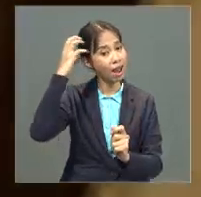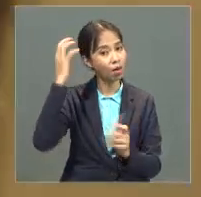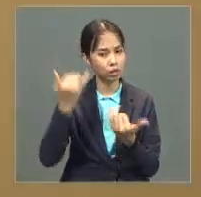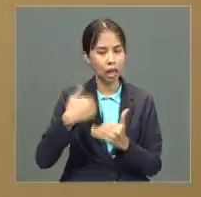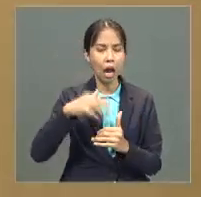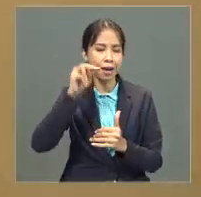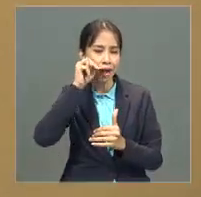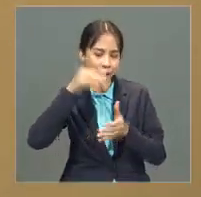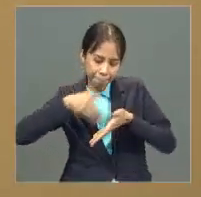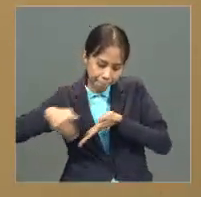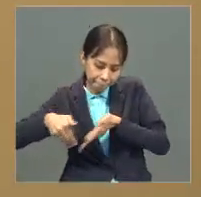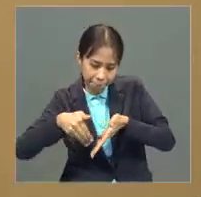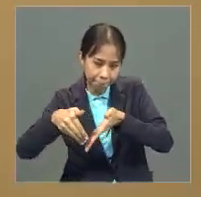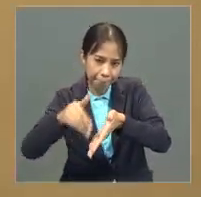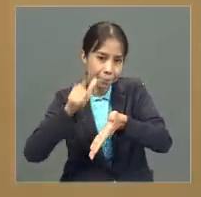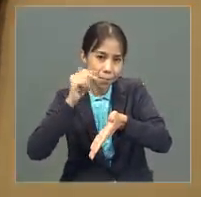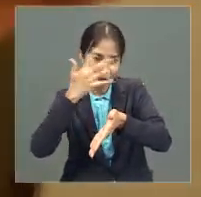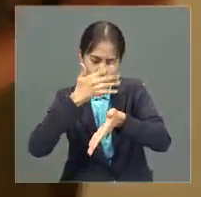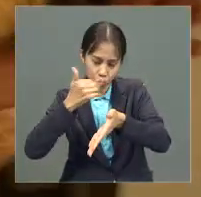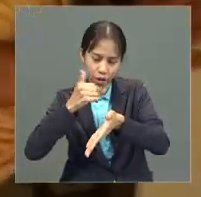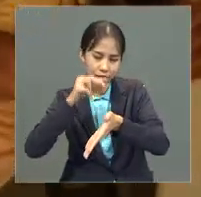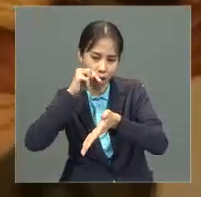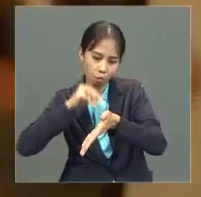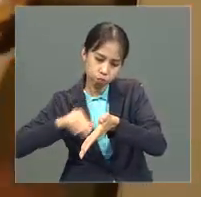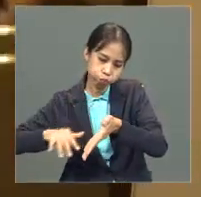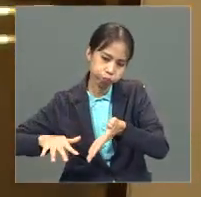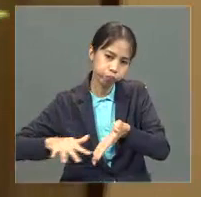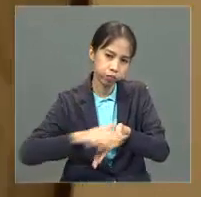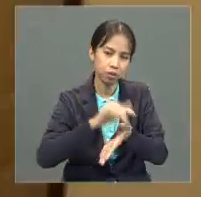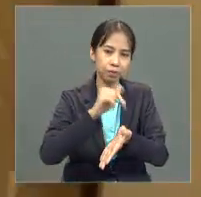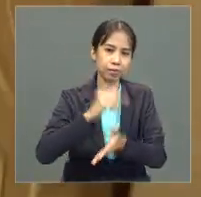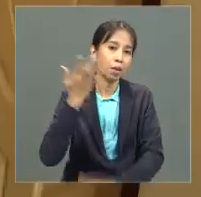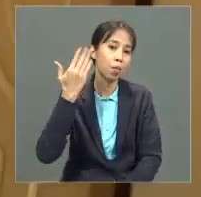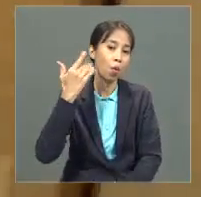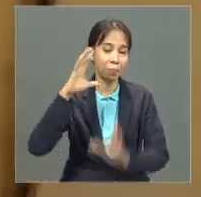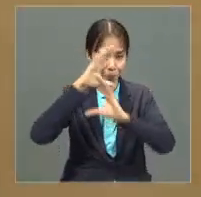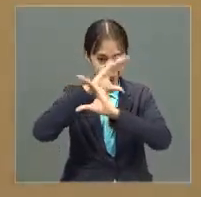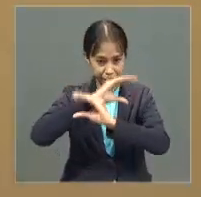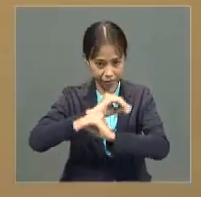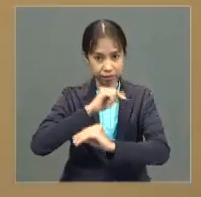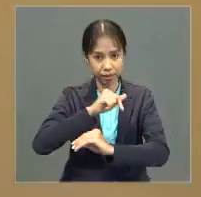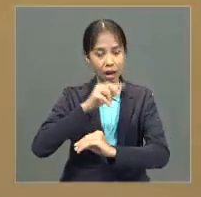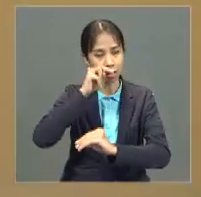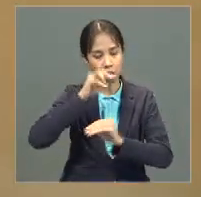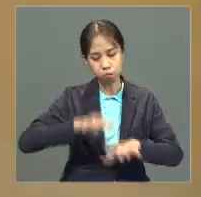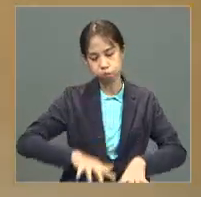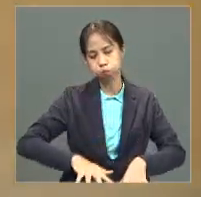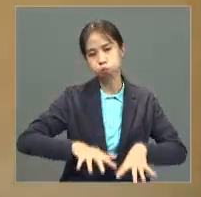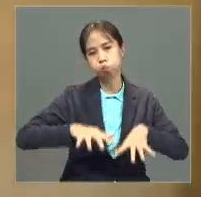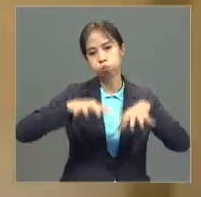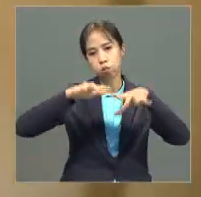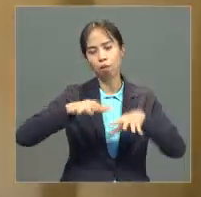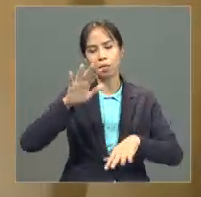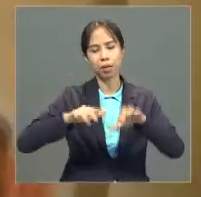ยไหลลงมาที่แม่ลาวตั้งแต่ช่วงคืนที่ผ่านมานะครับแล้วก็หลากเข้าท่วมหมู่ที่9บ้านป่าคอดำตั้งแต่ประมาณ